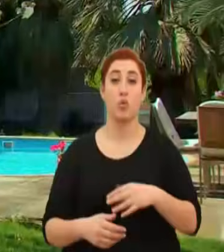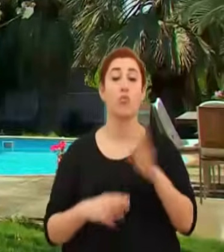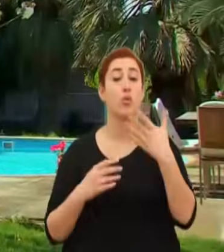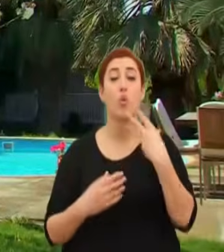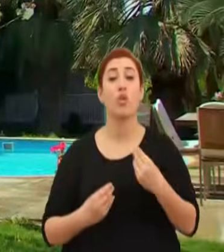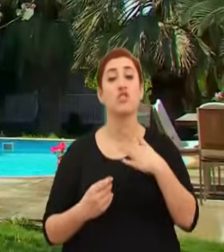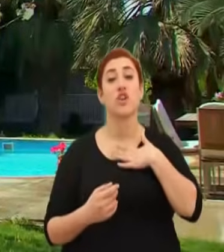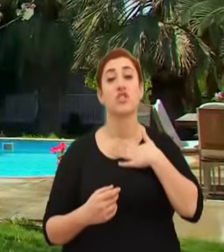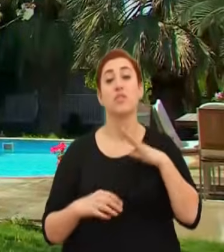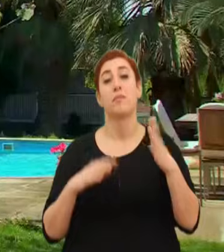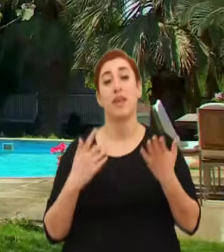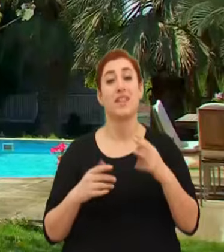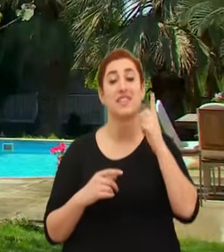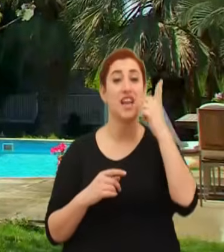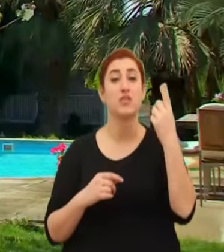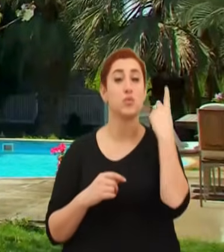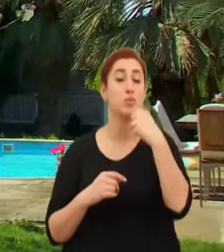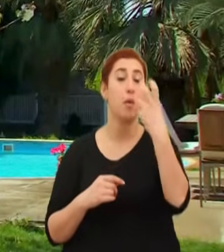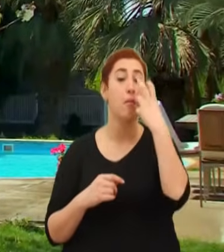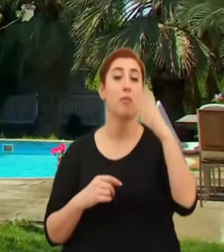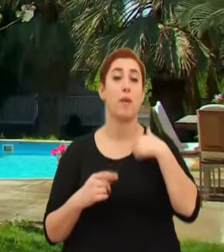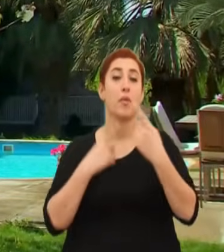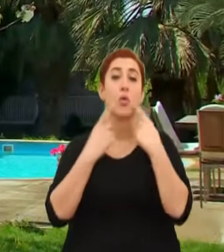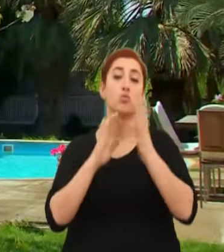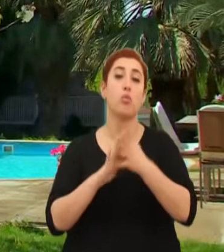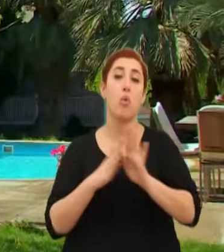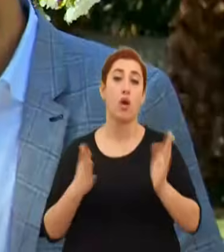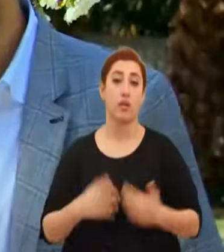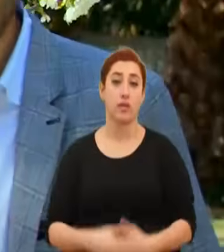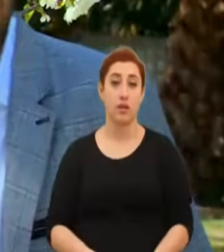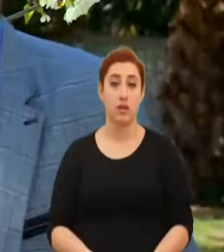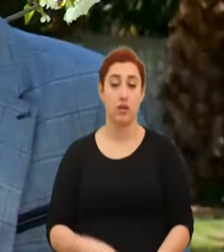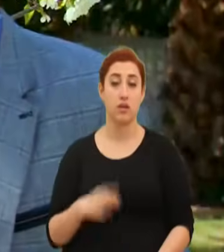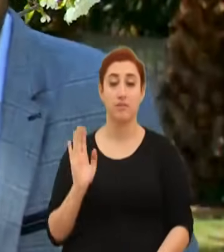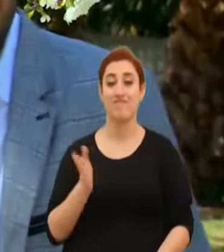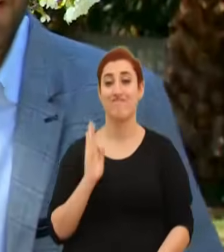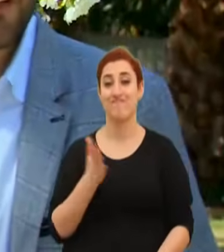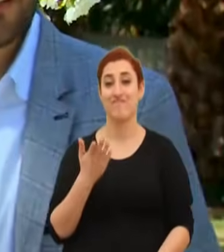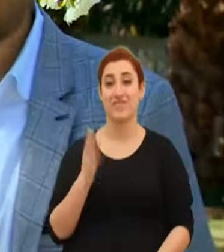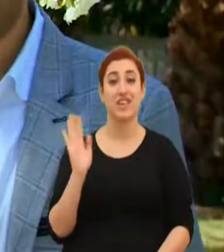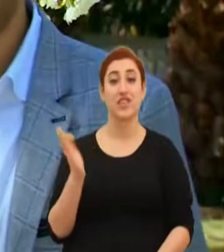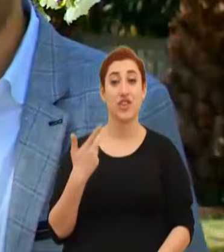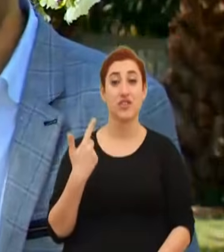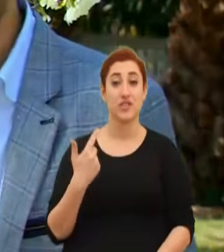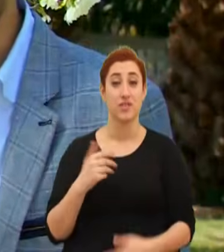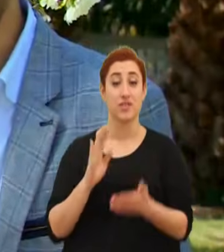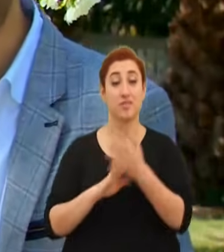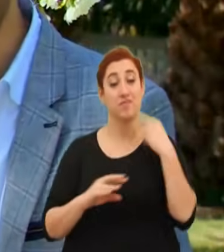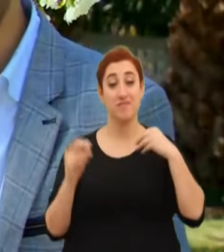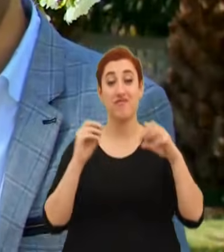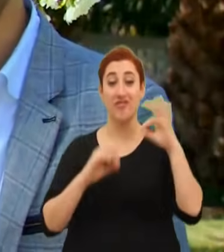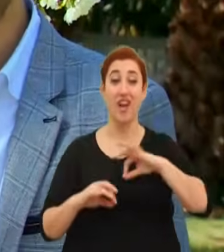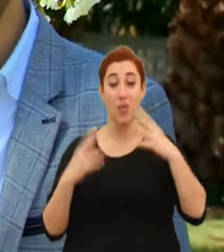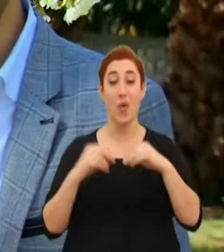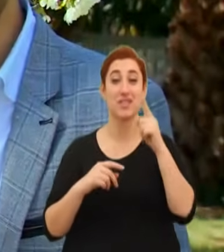Ay ne olacak canım? Yani sadece yüzüme bakmıyor, benimle konuşmuyor o kadar. Ayda, keşke elimden bir şey